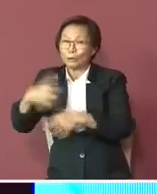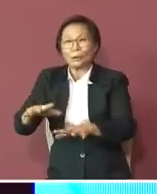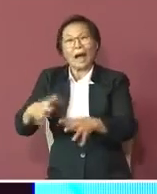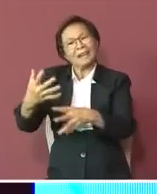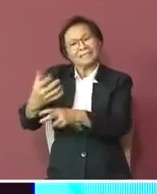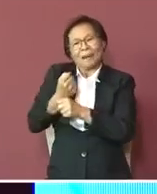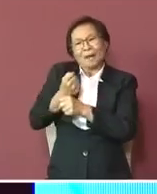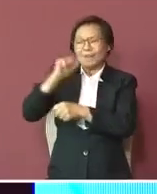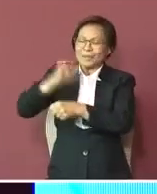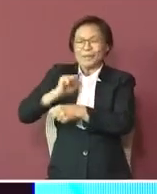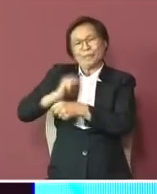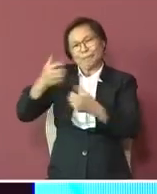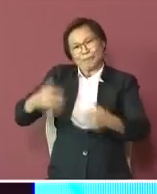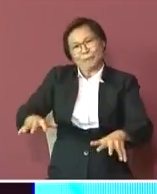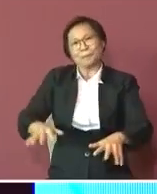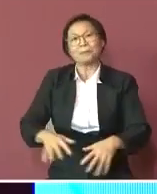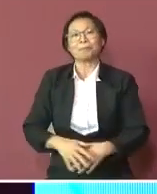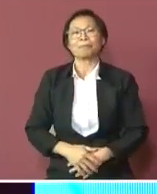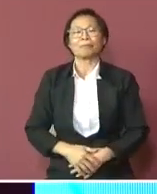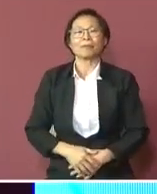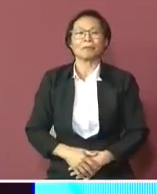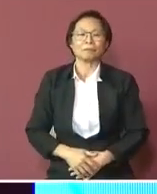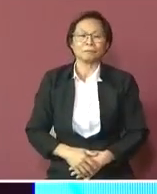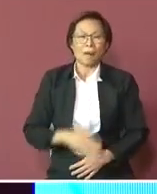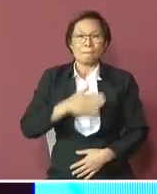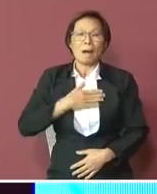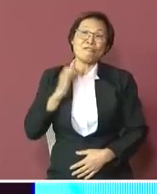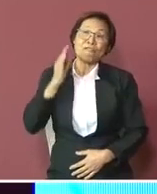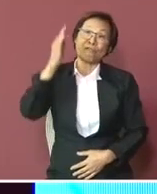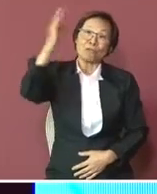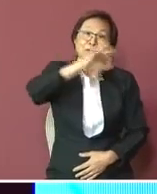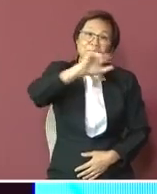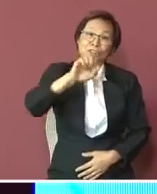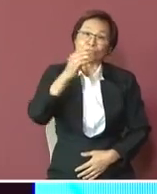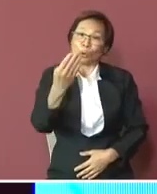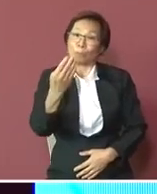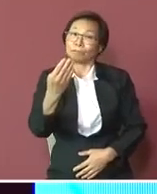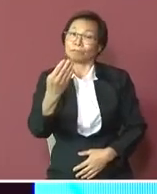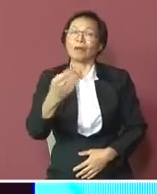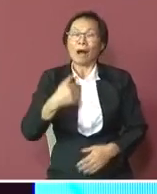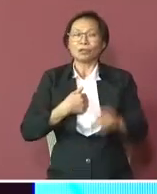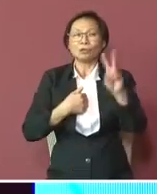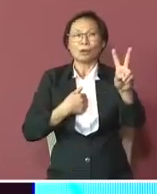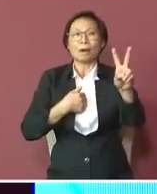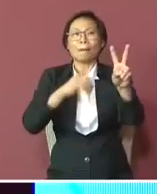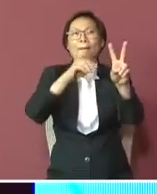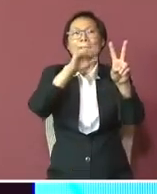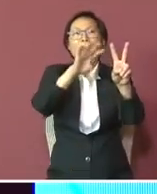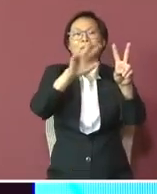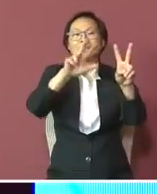mendapat pekerjaan Hai Mbak Mimi futsal Jobs terdapat 240